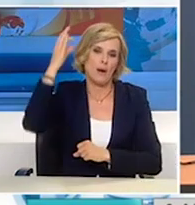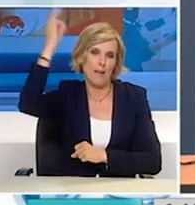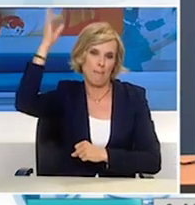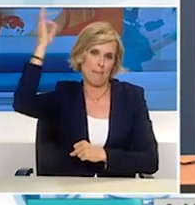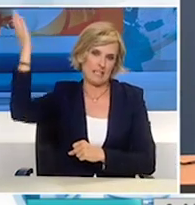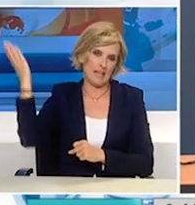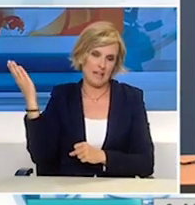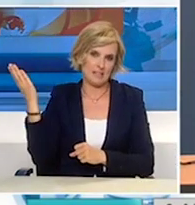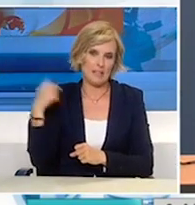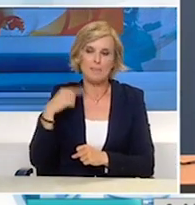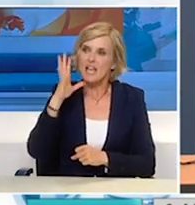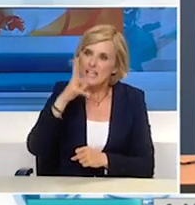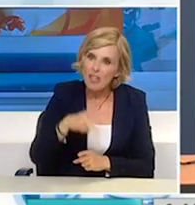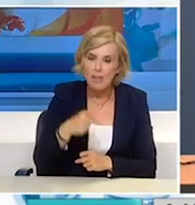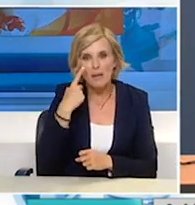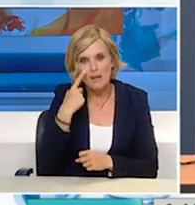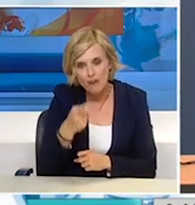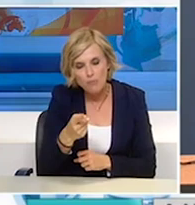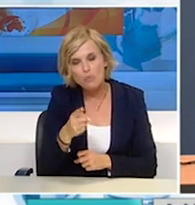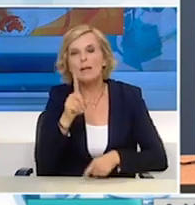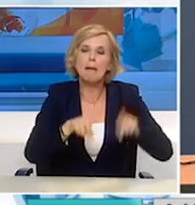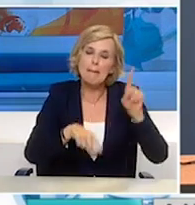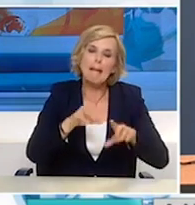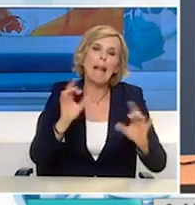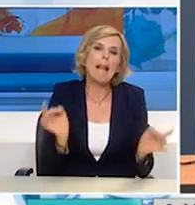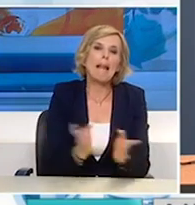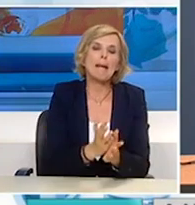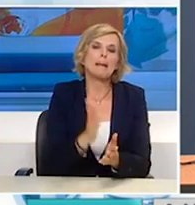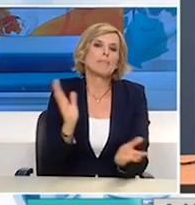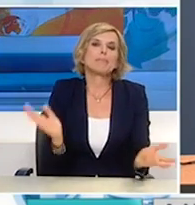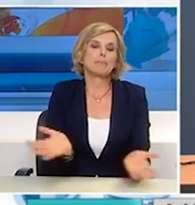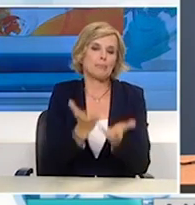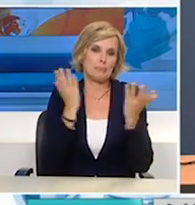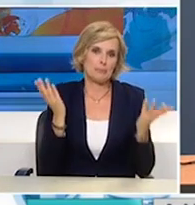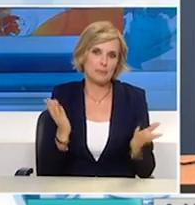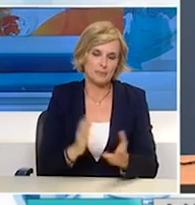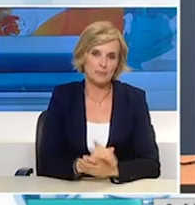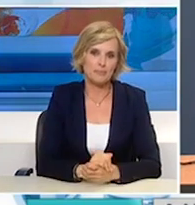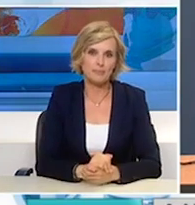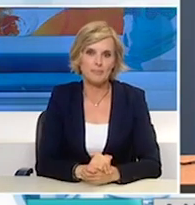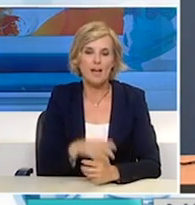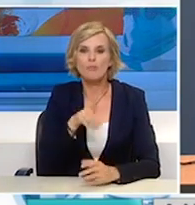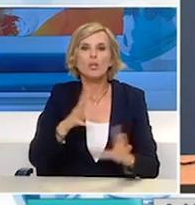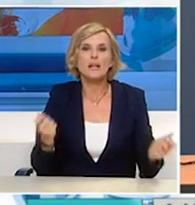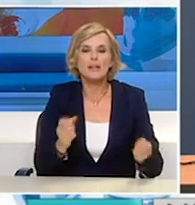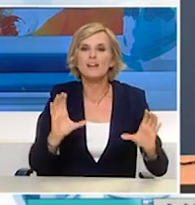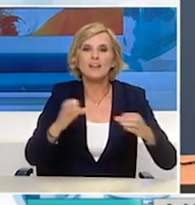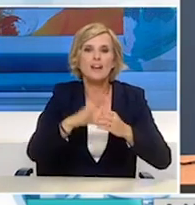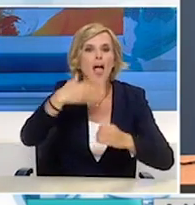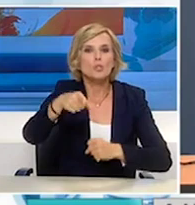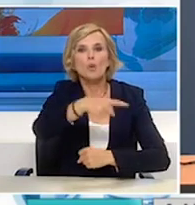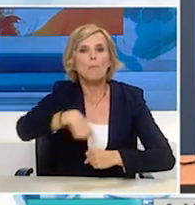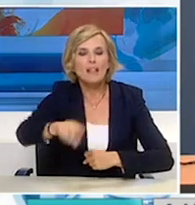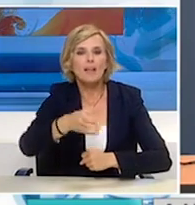παρατηρούμε καθημερινά και να ανεβάζουμε τους τόνους, γινόταν για έναν μόνο λόγο. Για έναν μόνο λόγο. Γινόταν για να